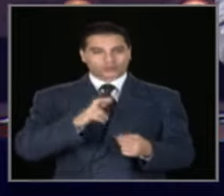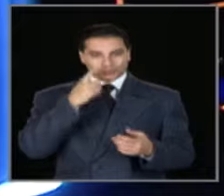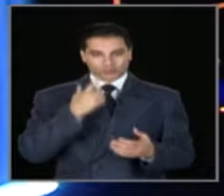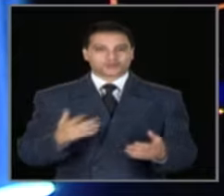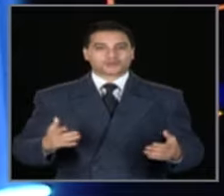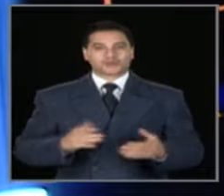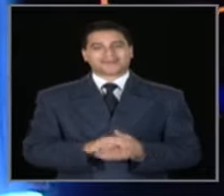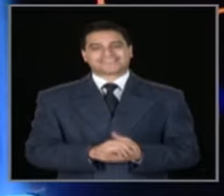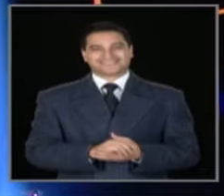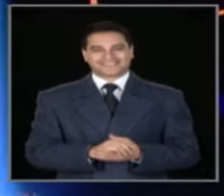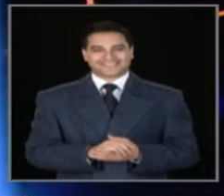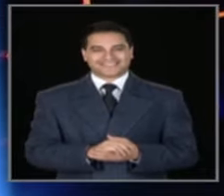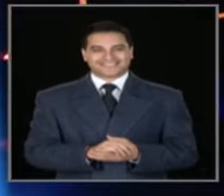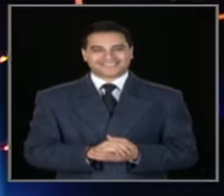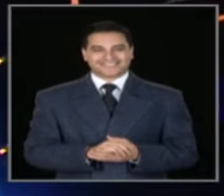والسؤال هو: